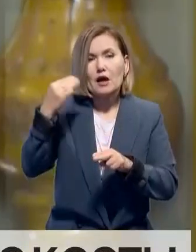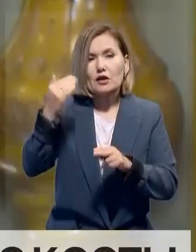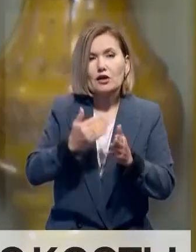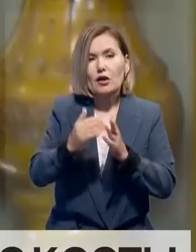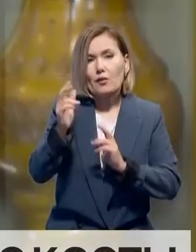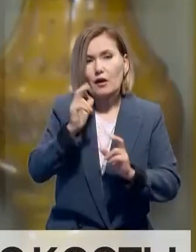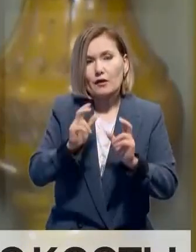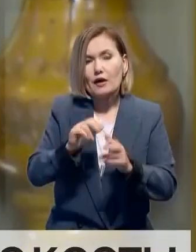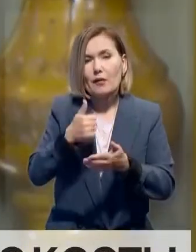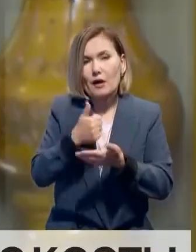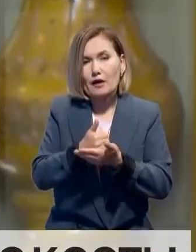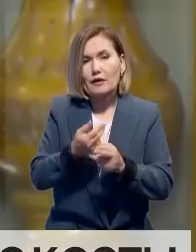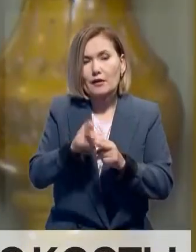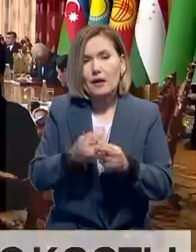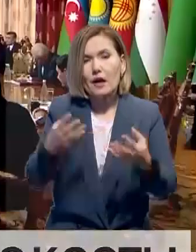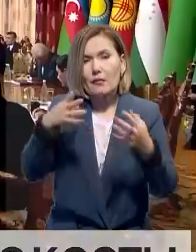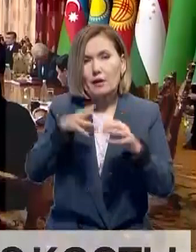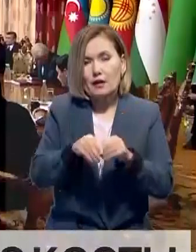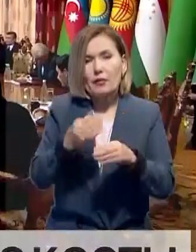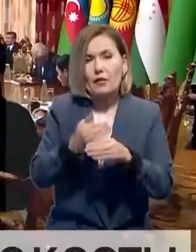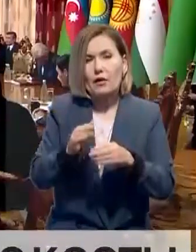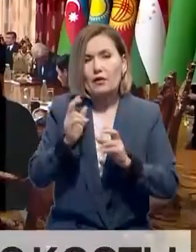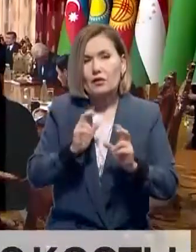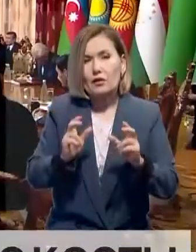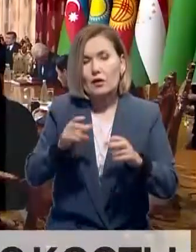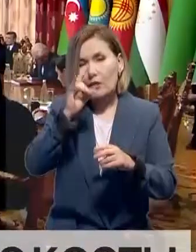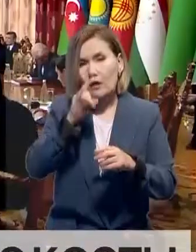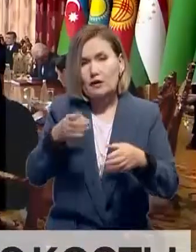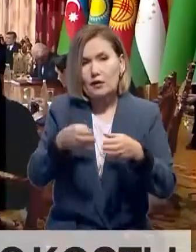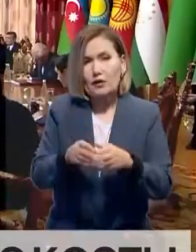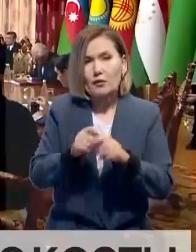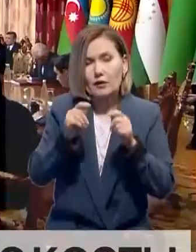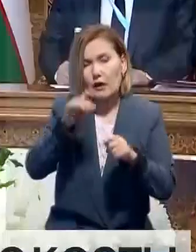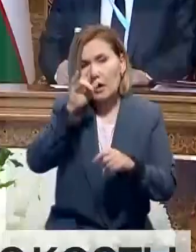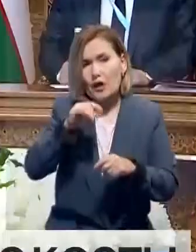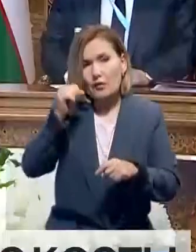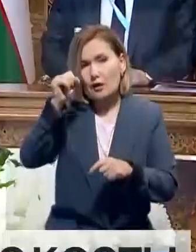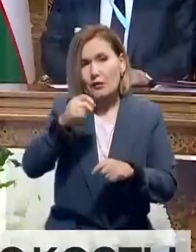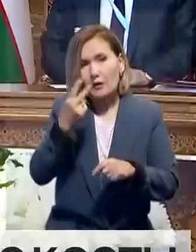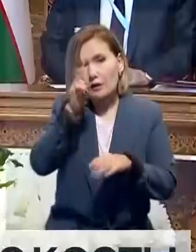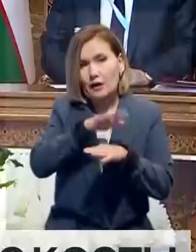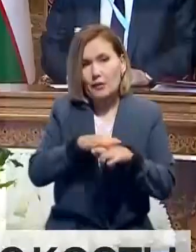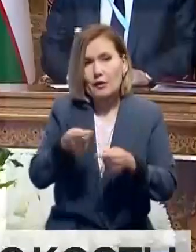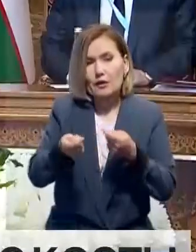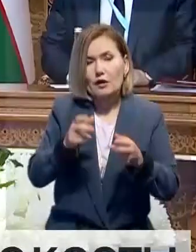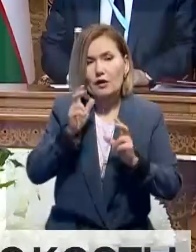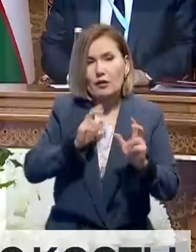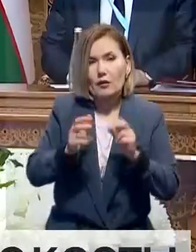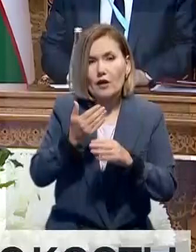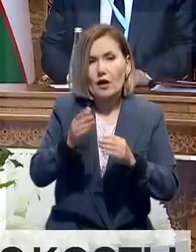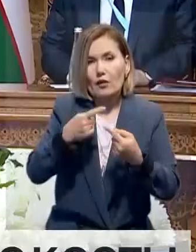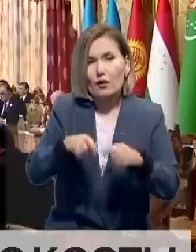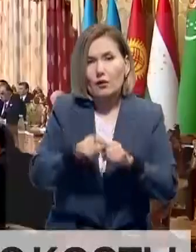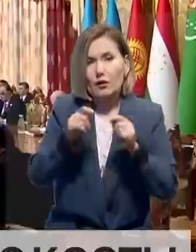жоғары оқу орындары базасында бірлескен факультеттер ашу ісі қарастырылып жатыр. Қазақстан мен Өзбекстанда екі елдің жетекші университеттерінің филиалдарын